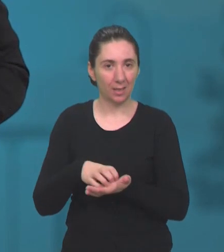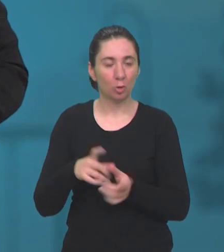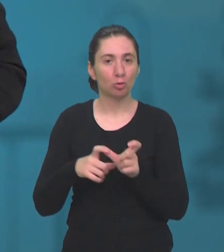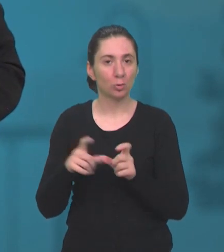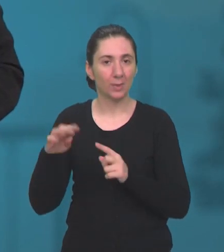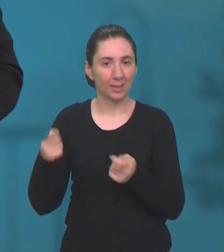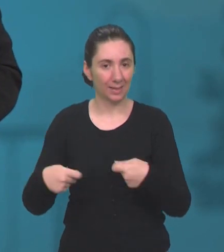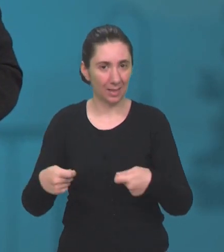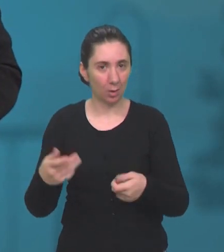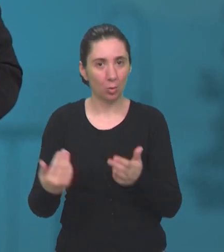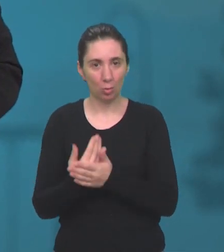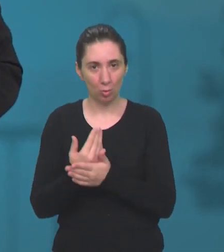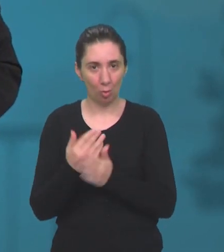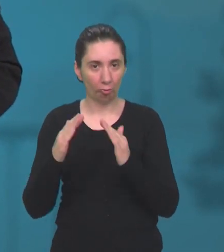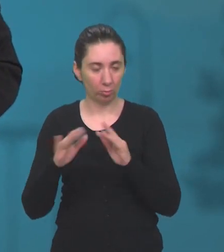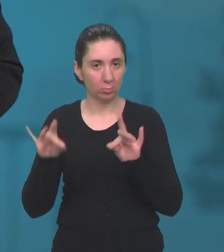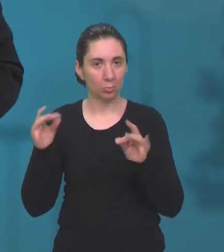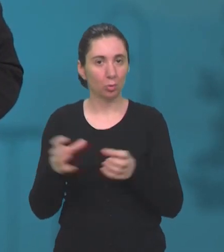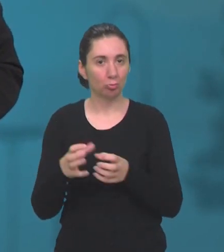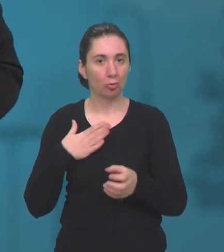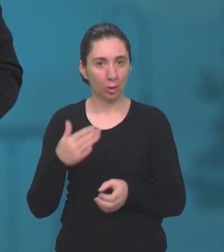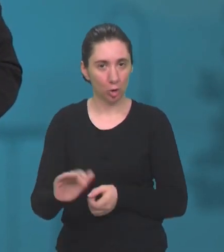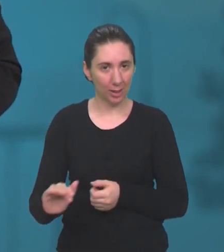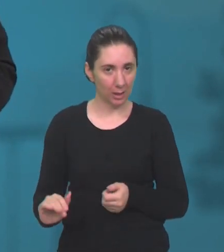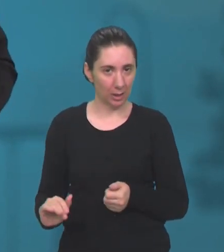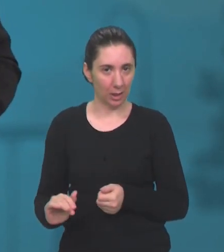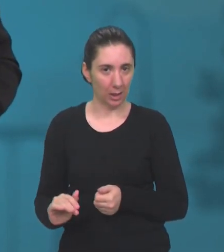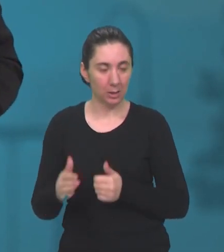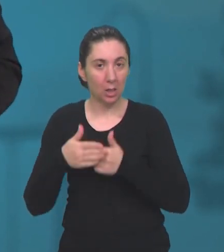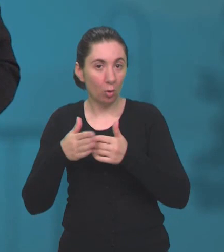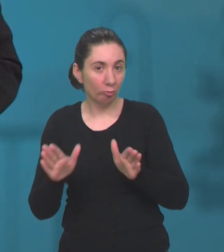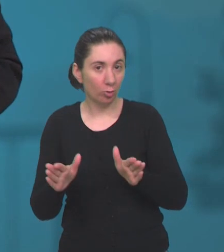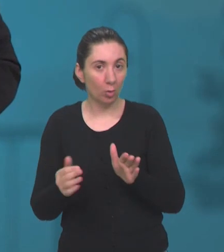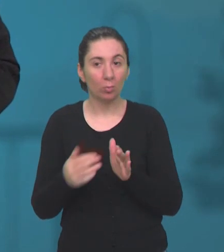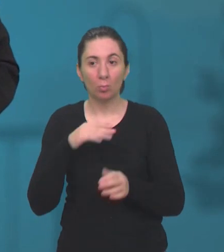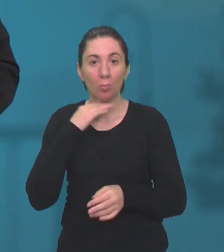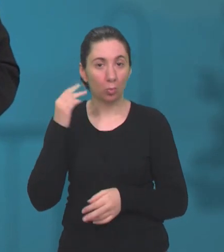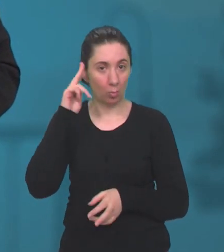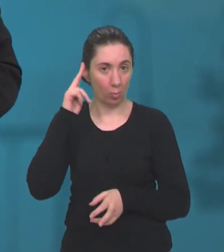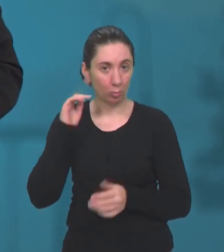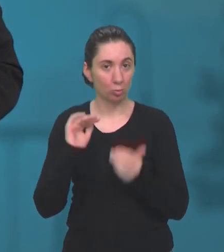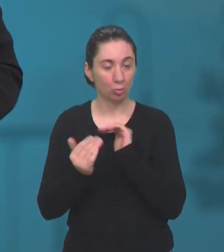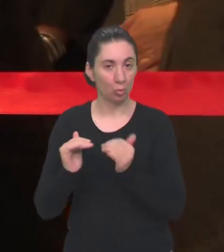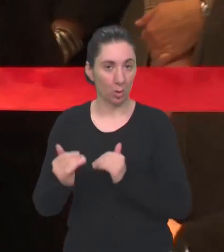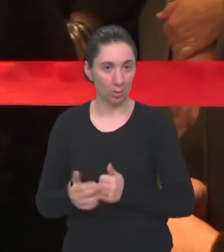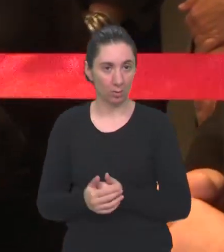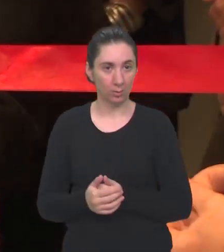Štrosmajerovom trgu, gdje je svoj novi dom već našlo društvo Naša djeca, čime se otvaraju i brojne mogućnosti